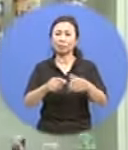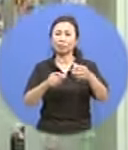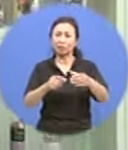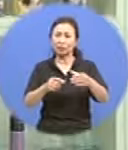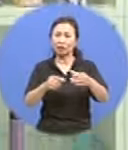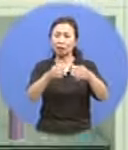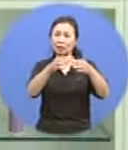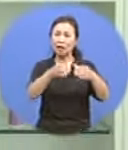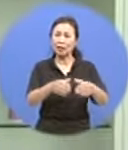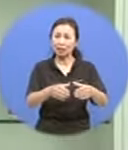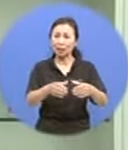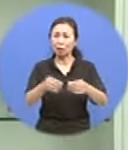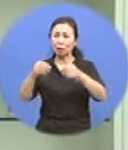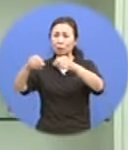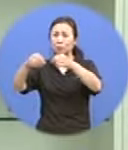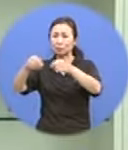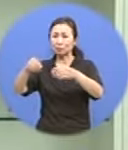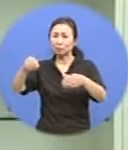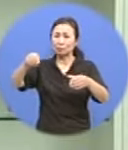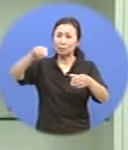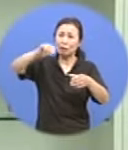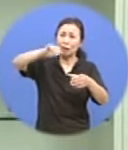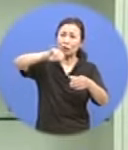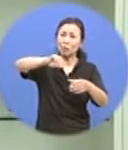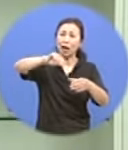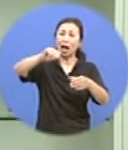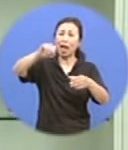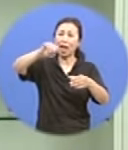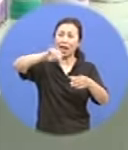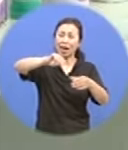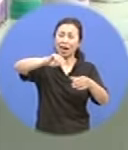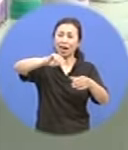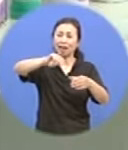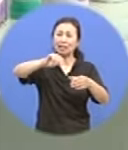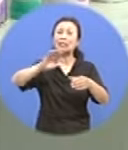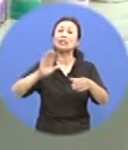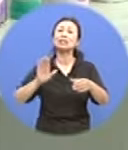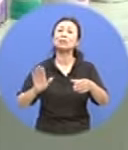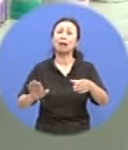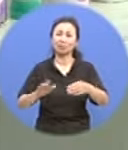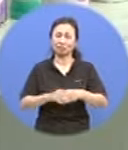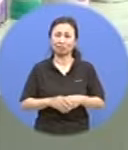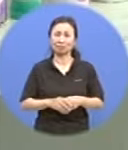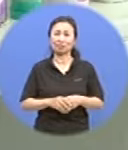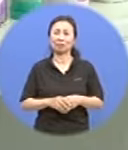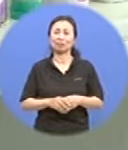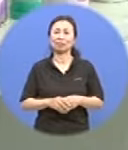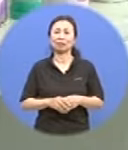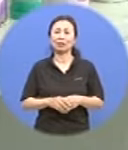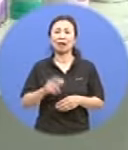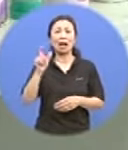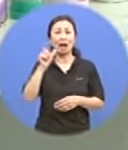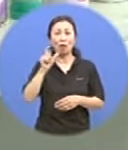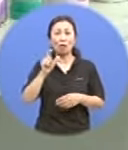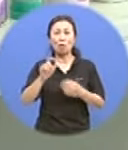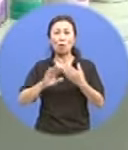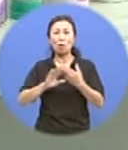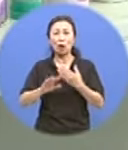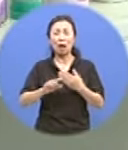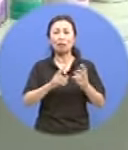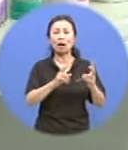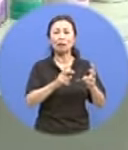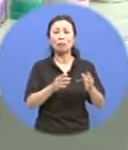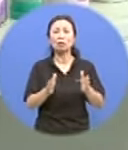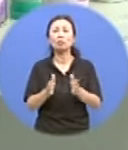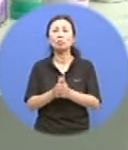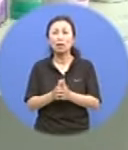常にいいということで、はい、プラスチック量の削減につながるんですけど、まあ、我々だけじゃなくって、はい、同業各社含めてですね、